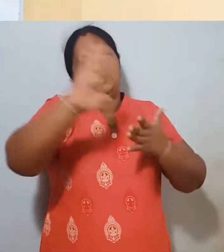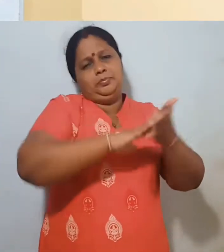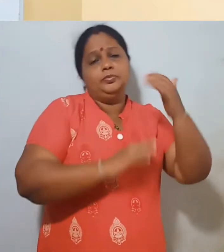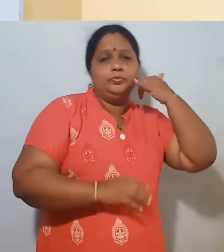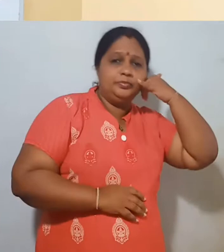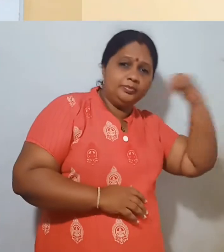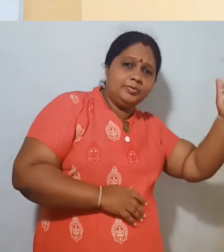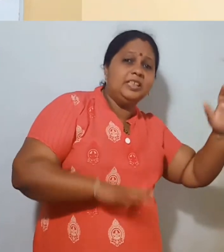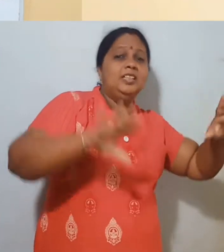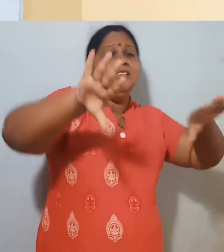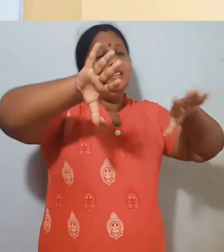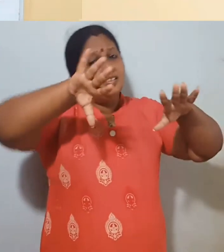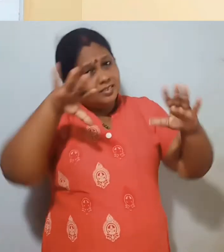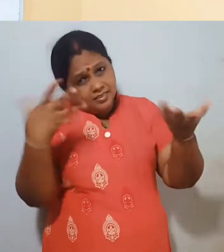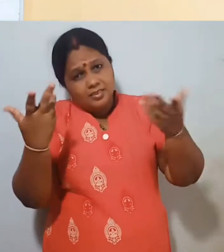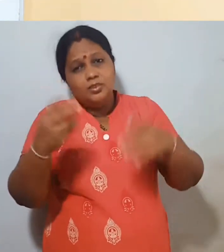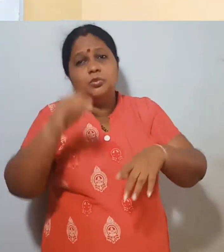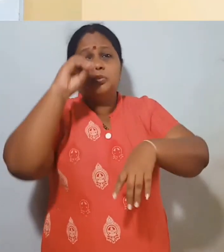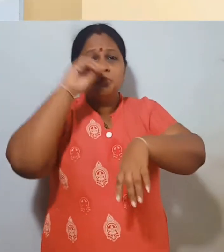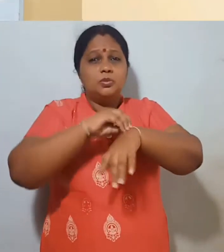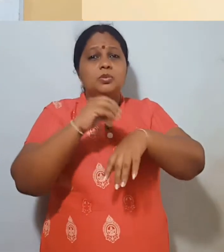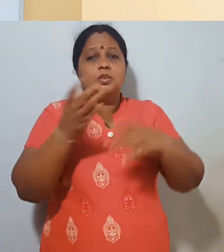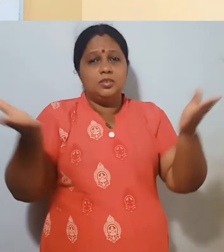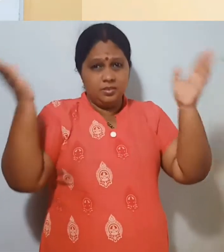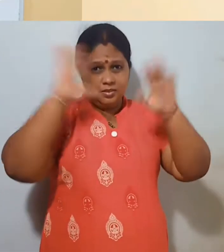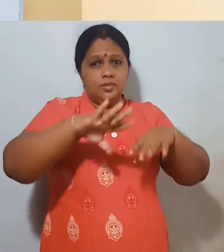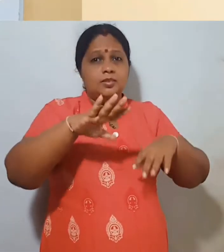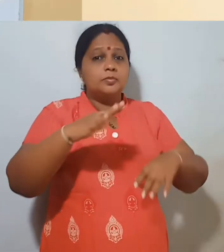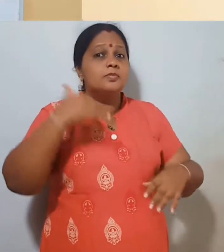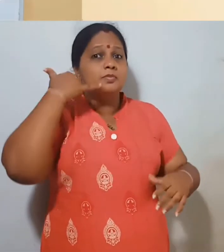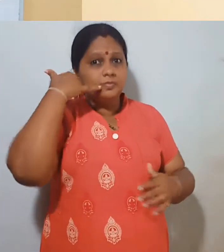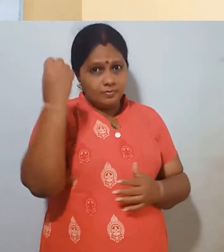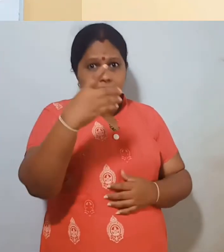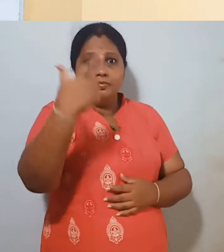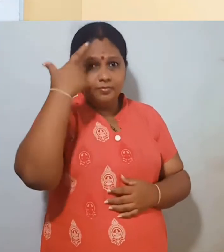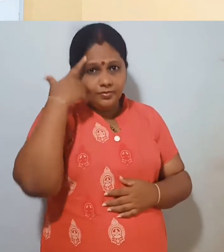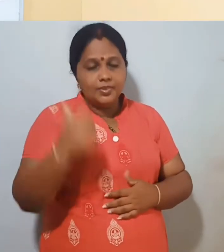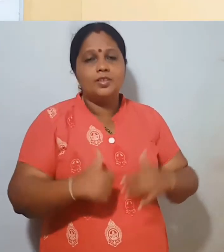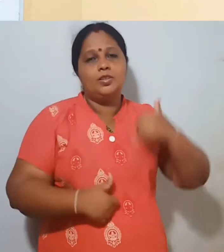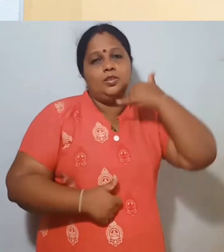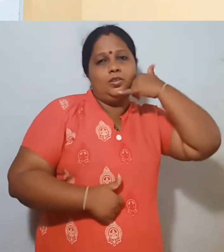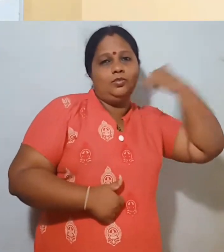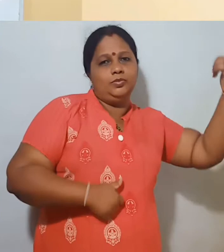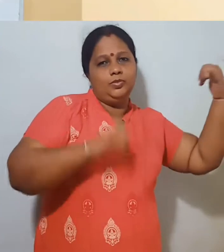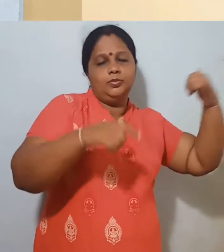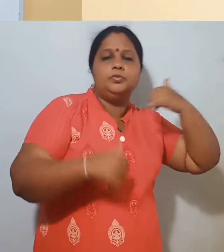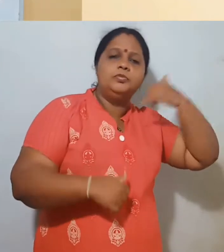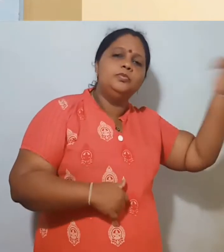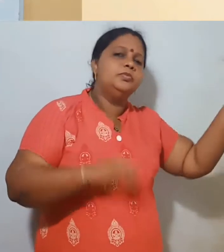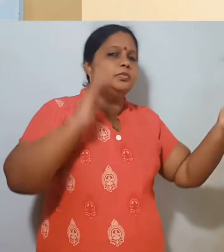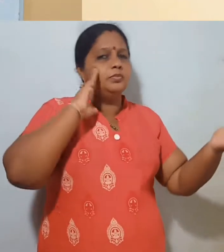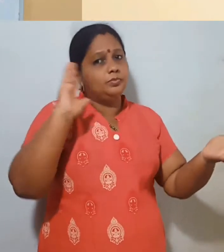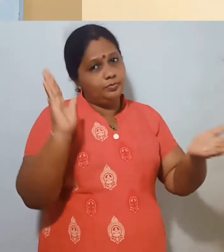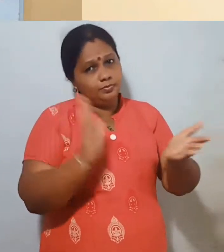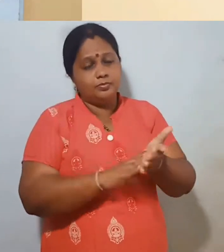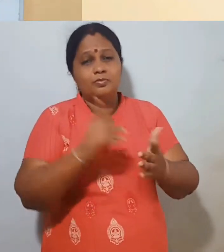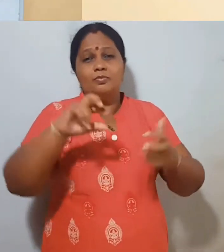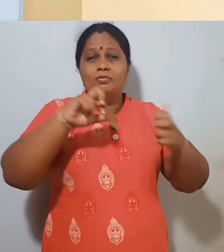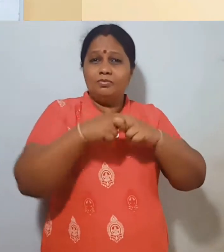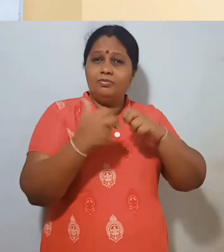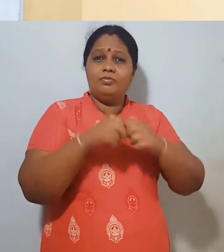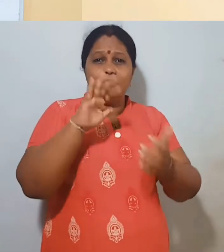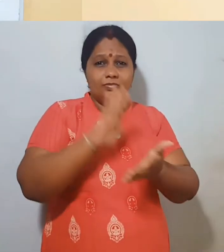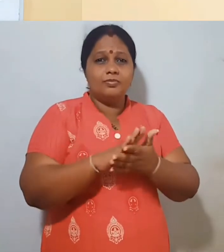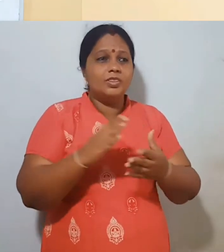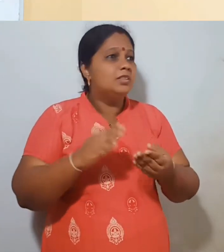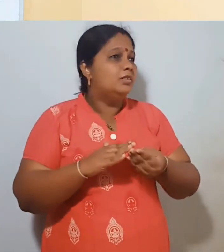கிட்டடி ஹாஸ்பிட்டல் தெரியுமாக இருந்தால், ஹாஸ்பிட்டல் நம்பர் தெரியுமா இருந்தால் ஹாஸ்பிட்டல் நம்பருக்கு இன்ஃபார்ம் பண்ணுங்க. ஒரு பெரிய ஒரு ஆபத்து நடந்தால் கிட்ட இருக்கிற ஹாஸ்பிட்டல்